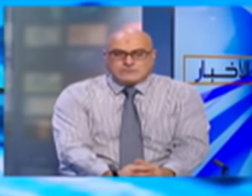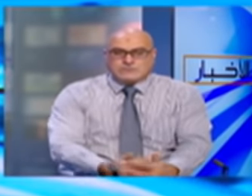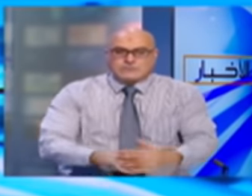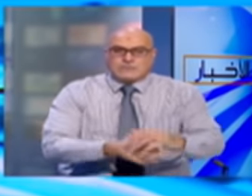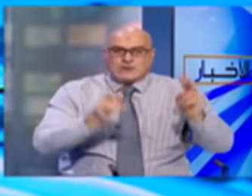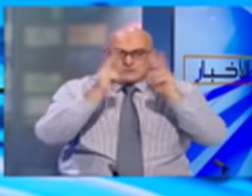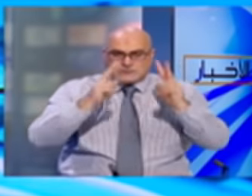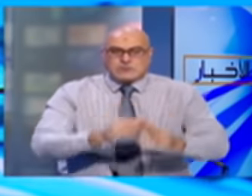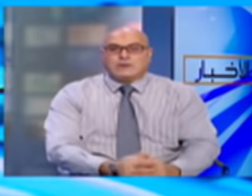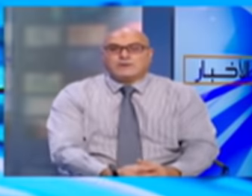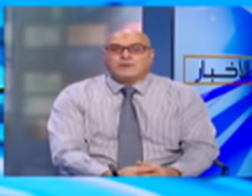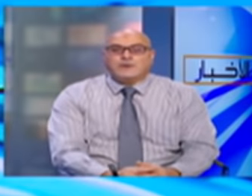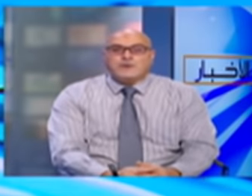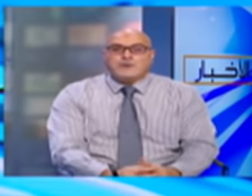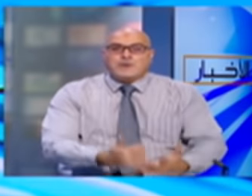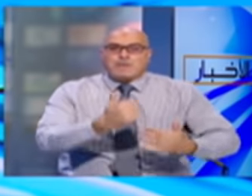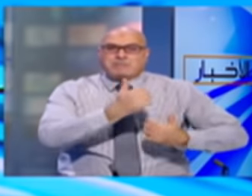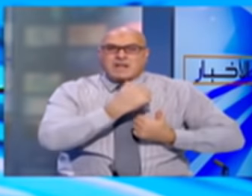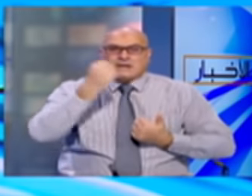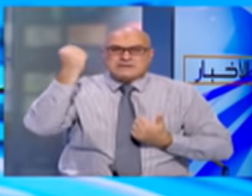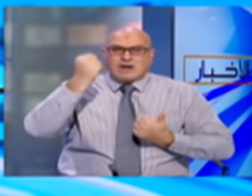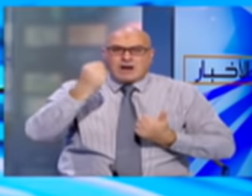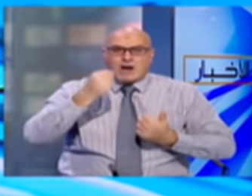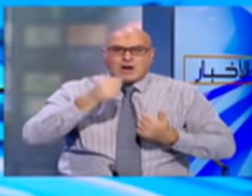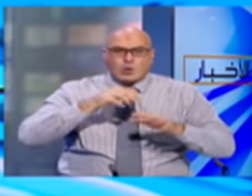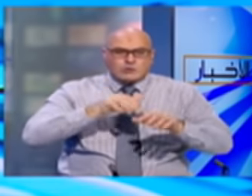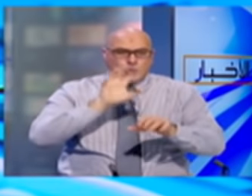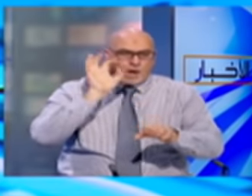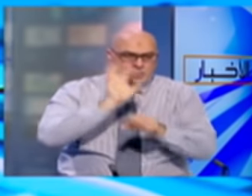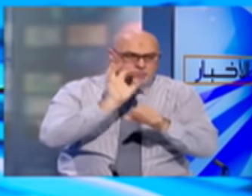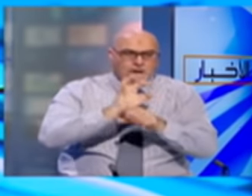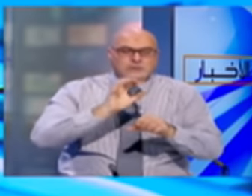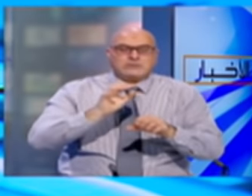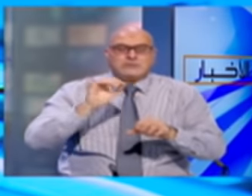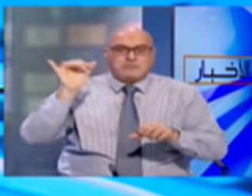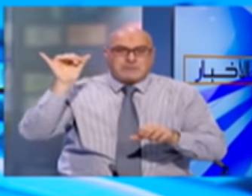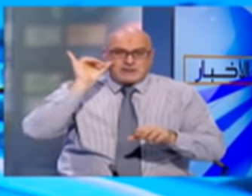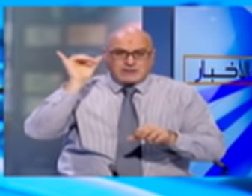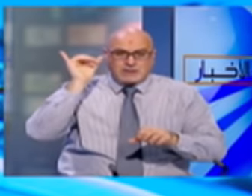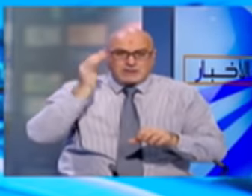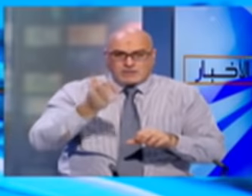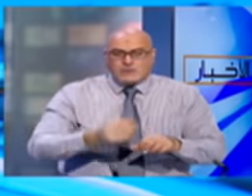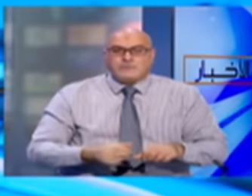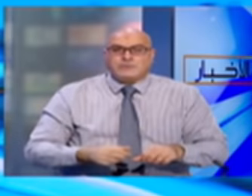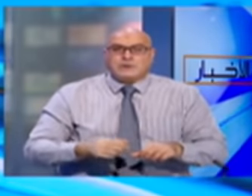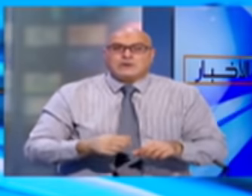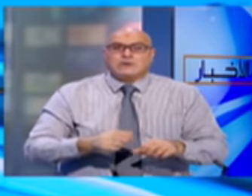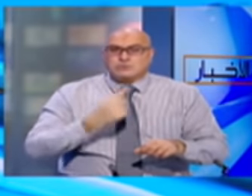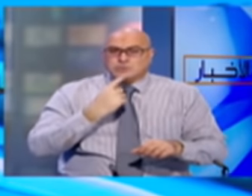دوليا، وصل أمس الجيش الصحراوي استهداف معاقل قوات جيش الاحتلال المغربي